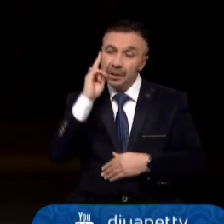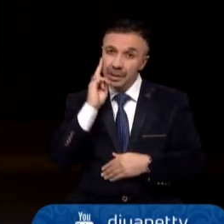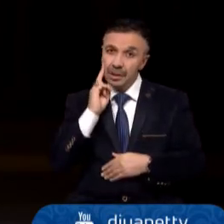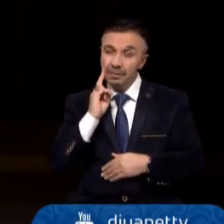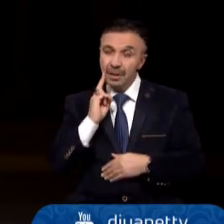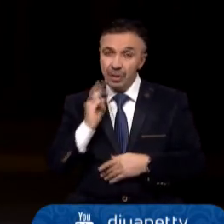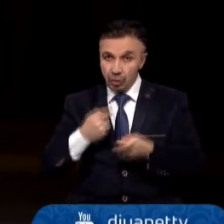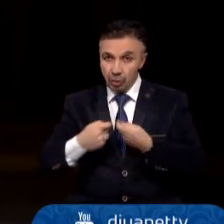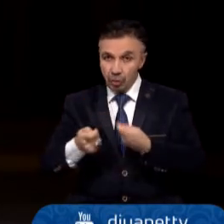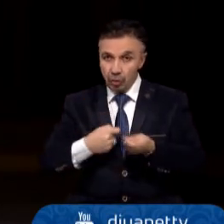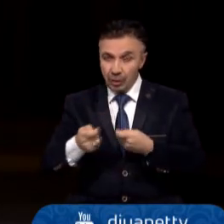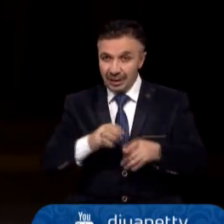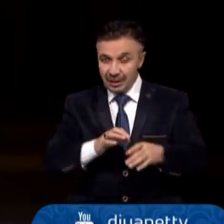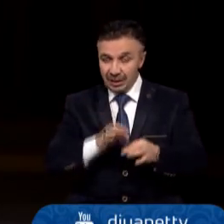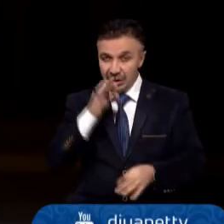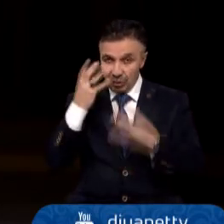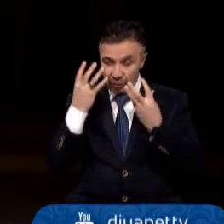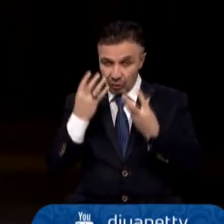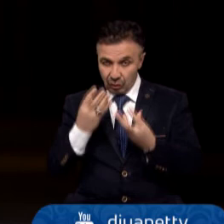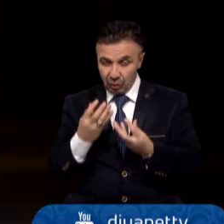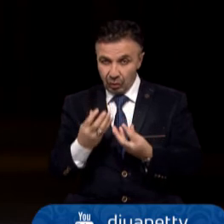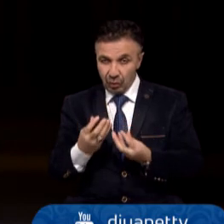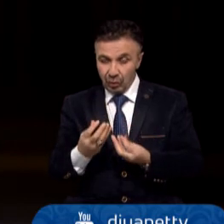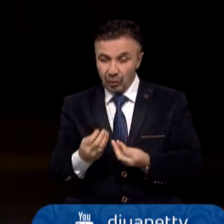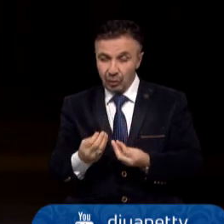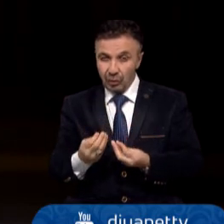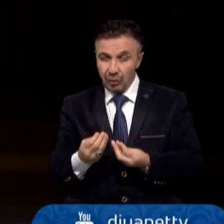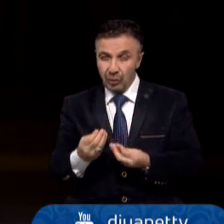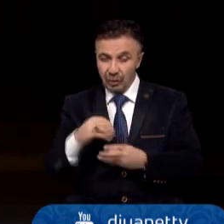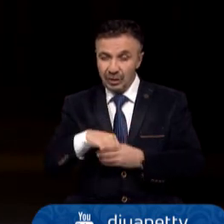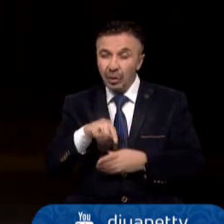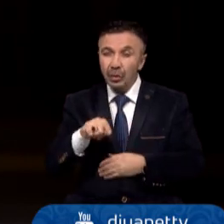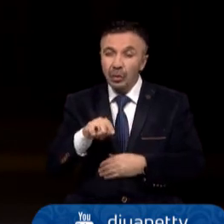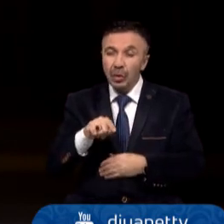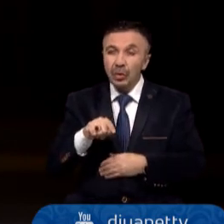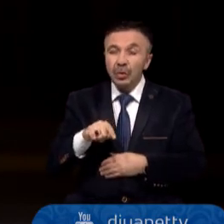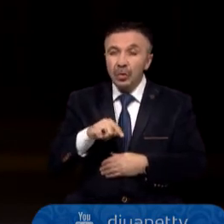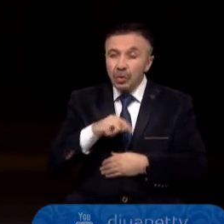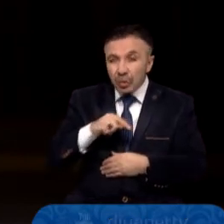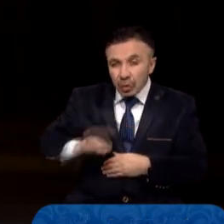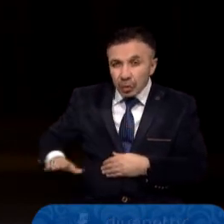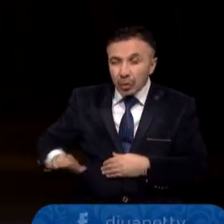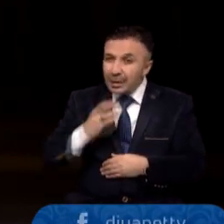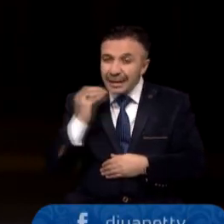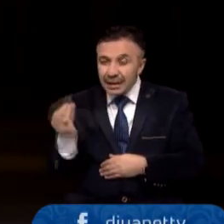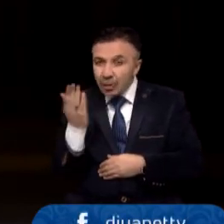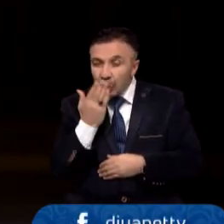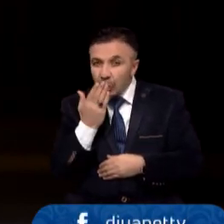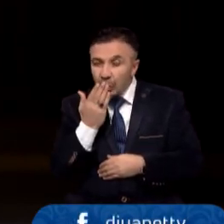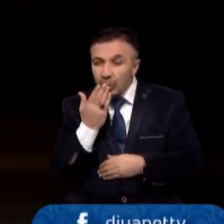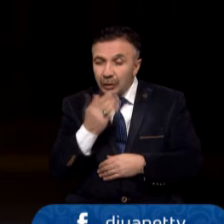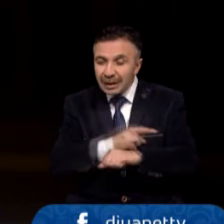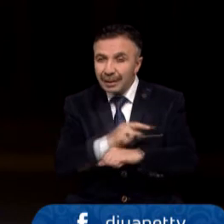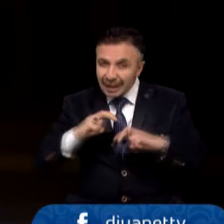zengin bir tüccarın Oğlu olduğu için bu onun çocukluğunu gençliğin okuduğumuzda